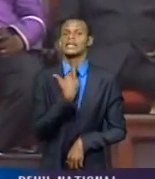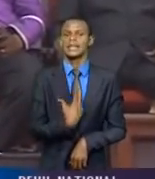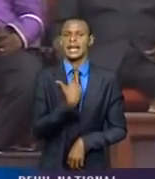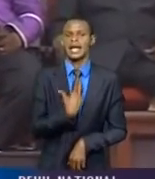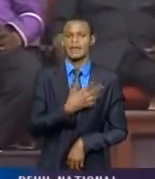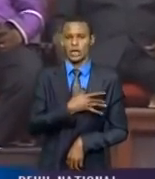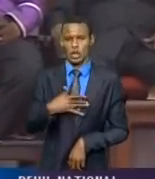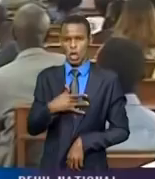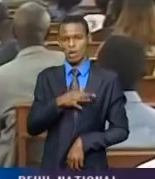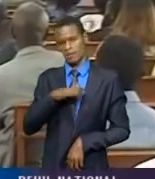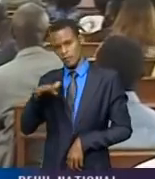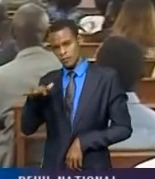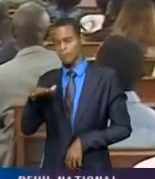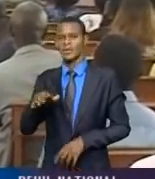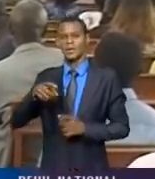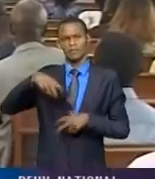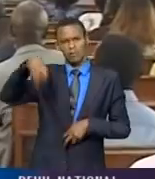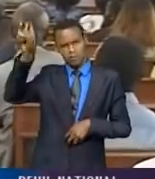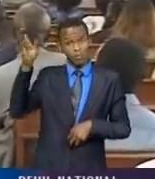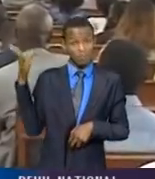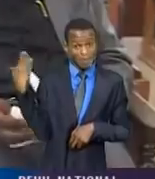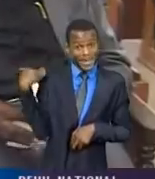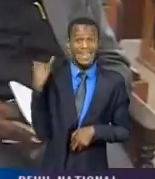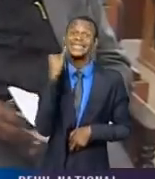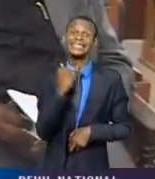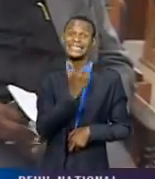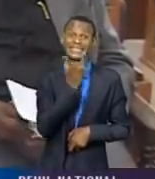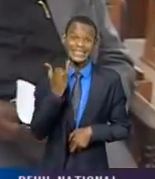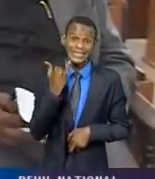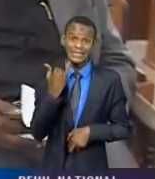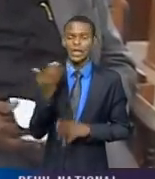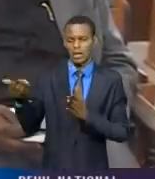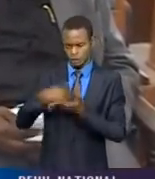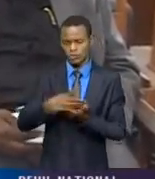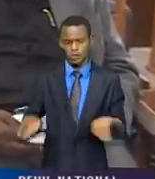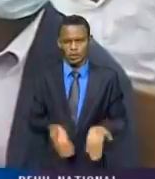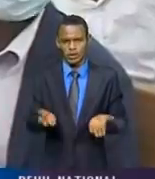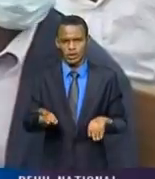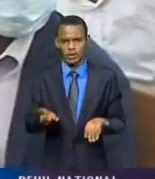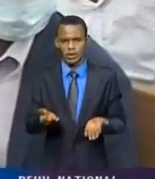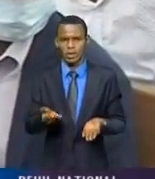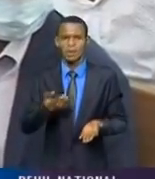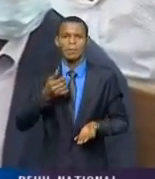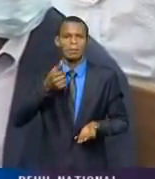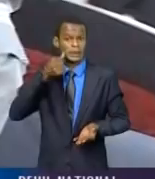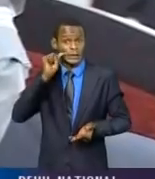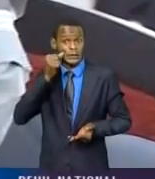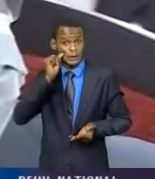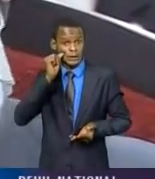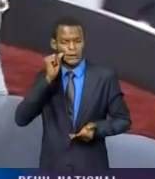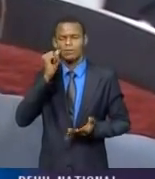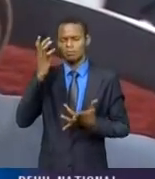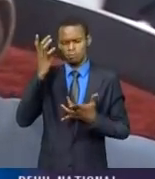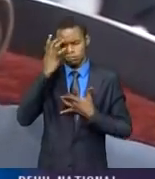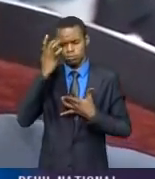capitale de la république démocratique du congo mardi 23 mars 2021 sur ceux des pieds après être passé dans la vallée